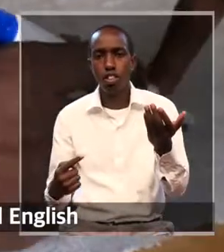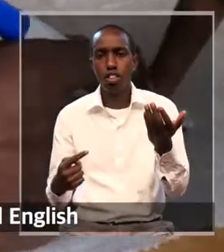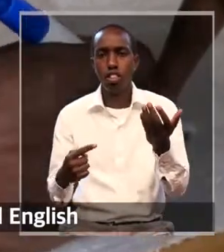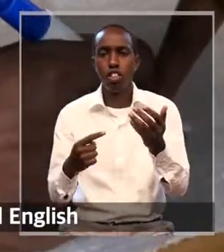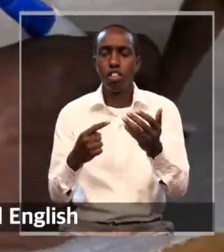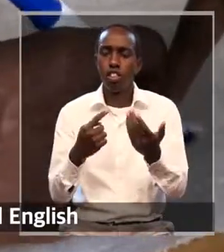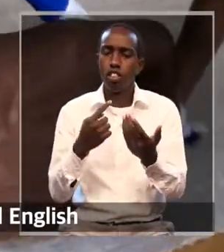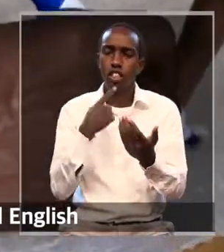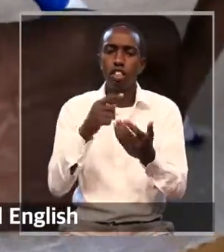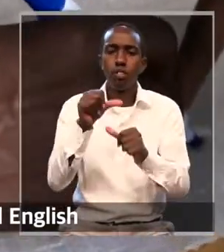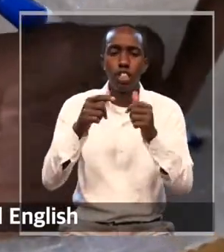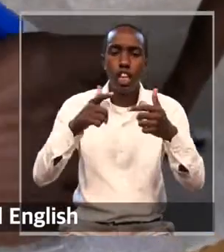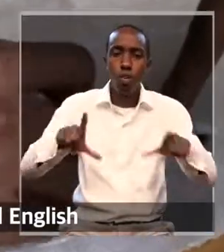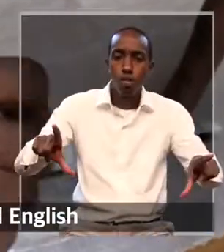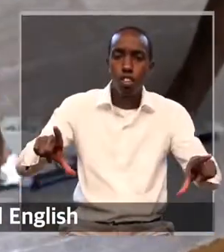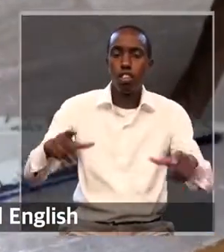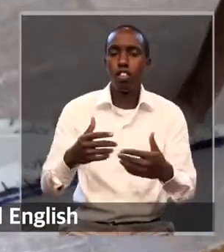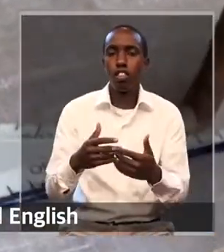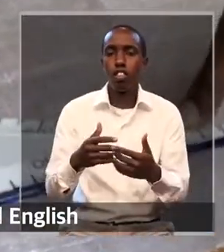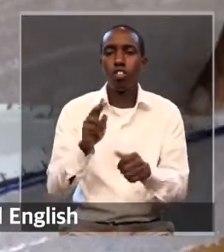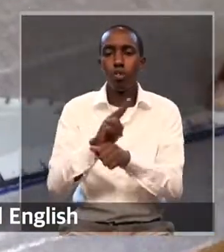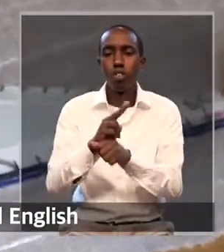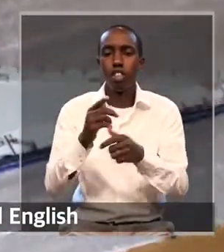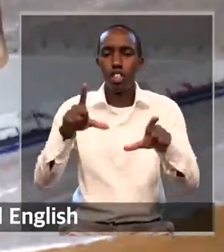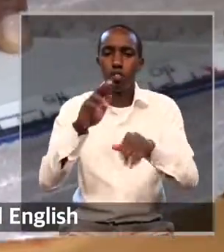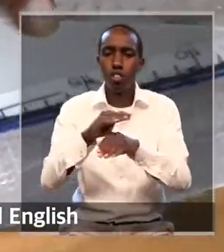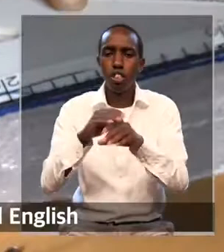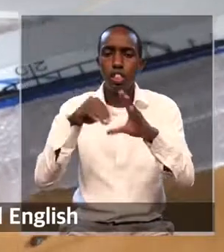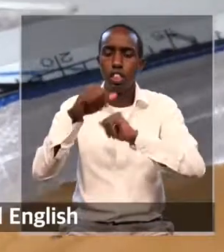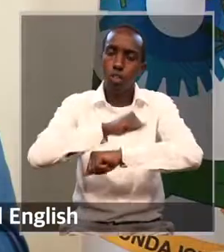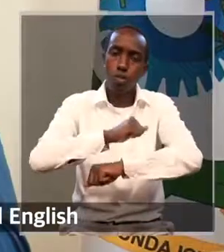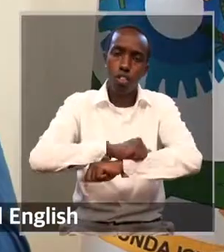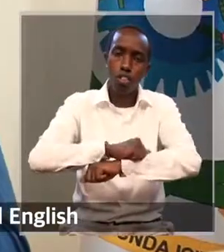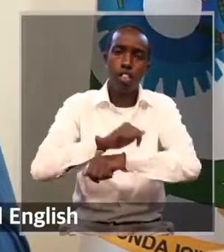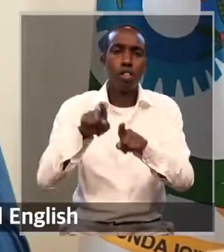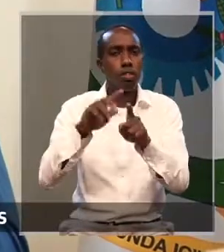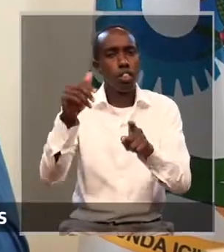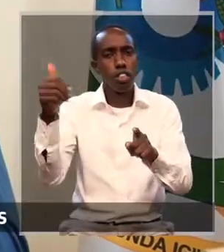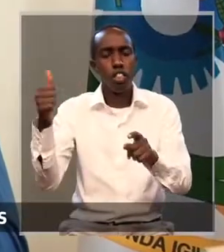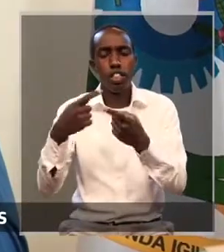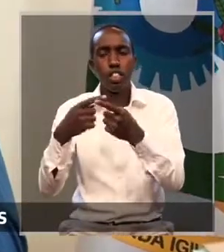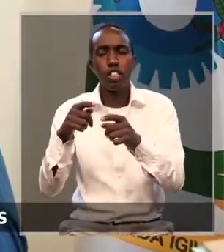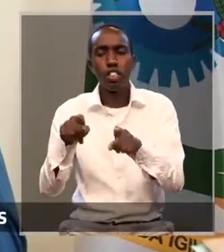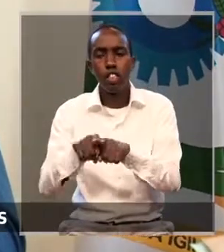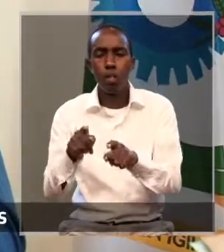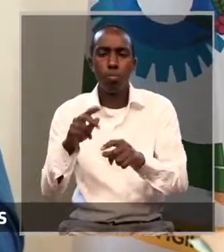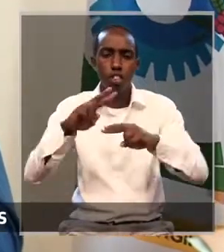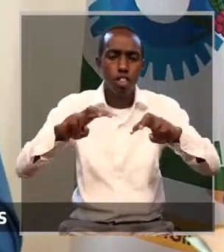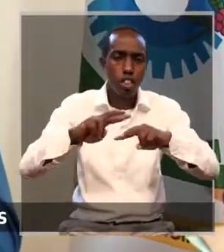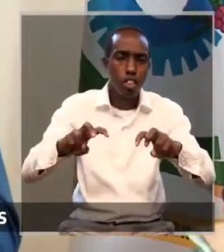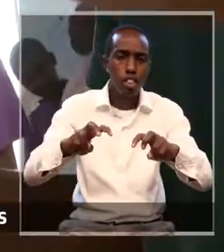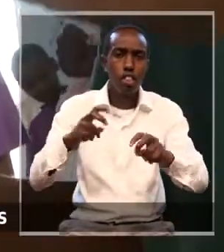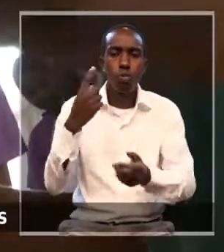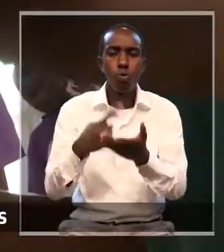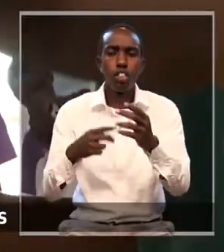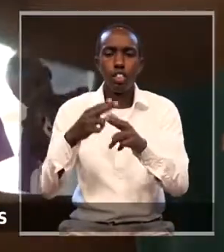amasomo y'indimi se gukoresha ururimi rw'icyongereza mu mashuri n'ibindi byose bijyanye nk'ibyo byo gushakisha ibyo